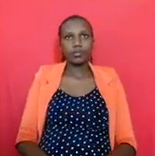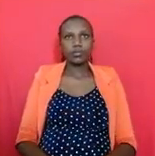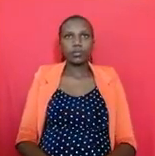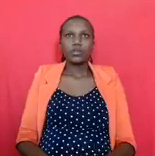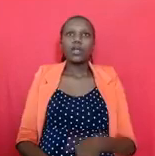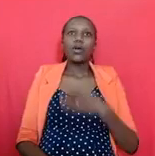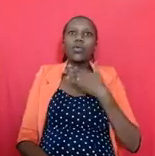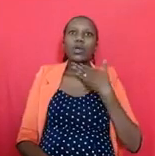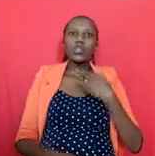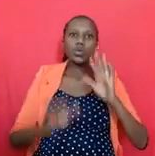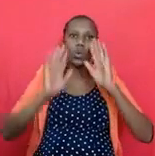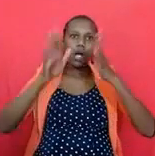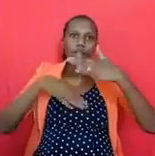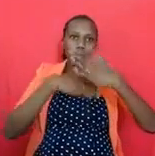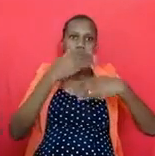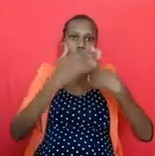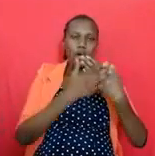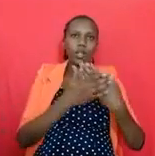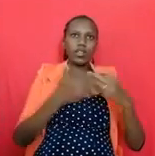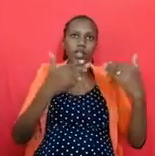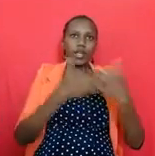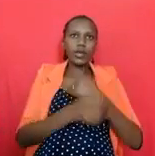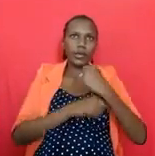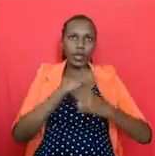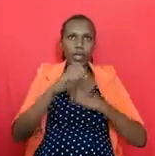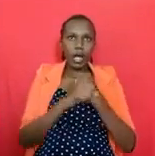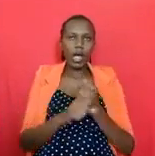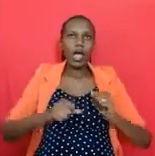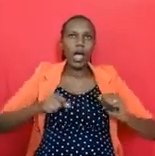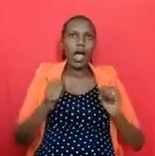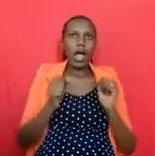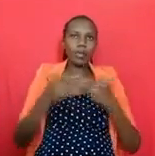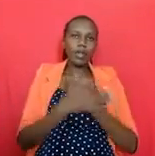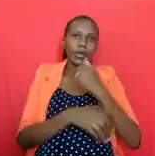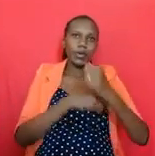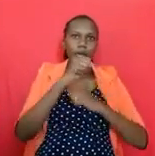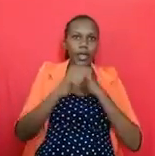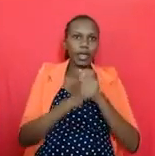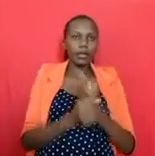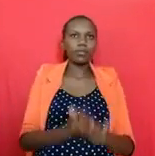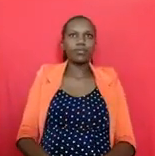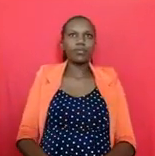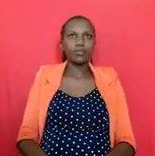ningwenda kumugeithia na ngeithi cia mwaka mweru Happy New Year